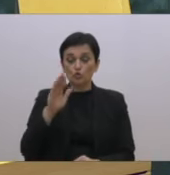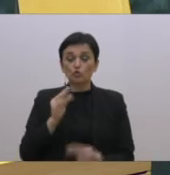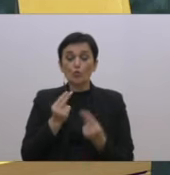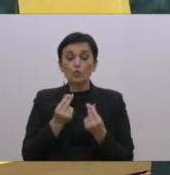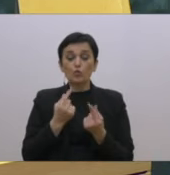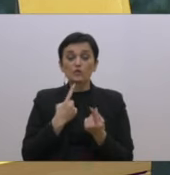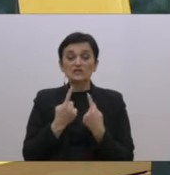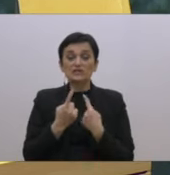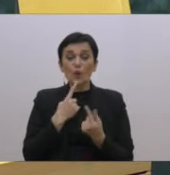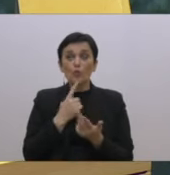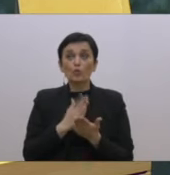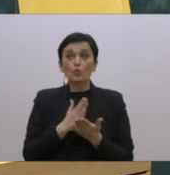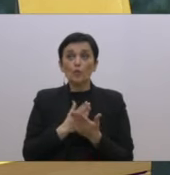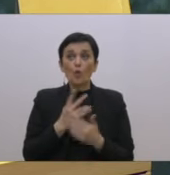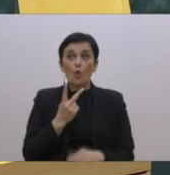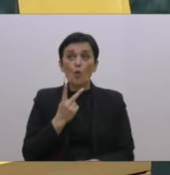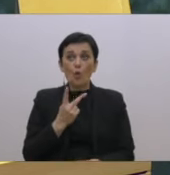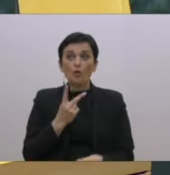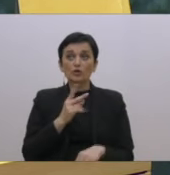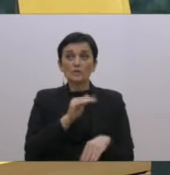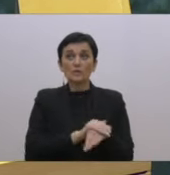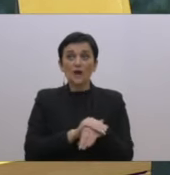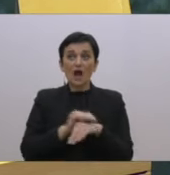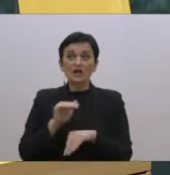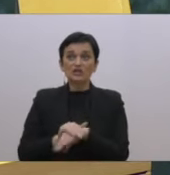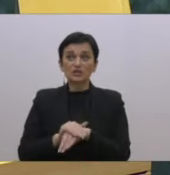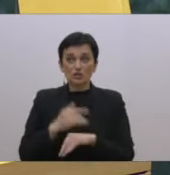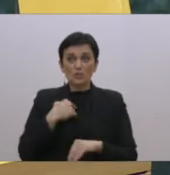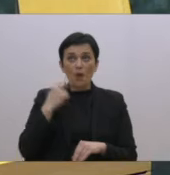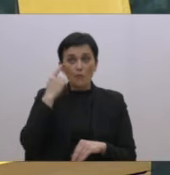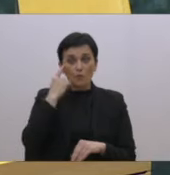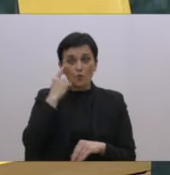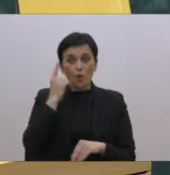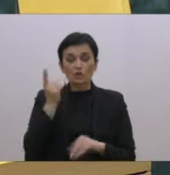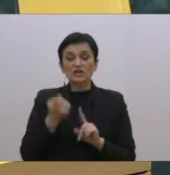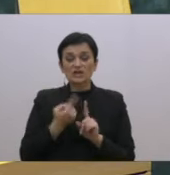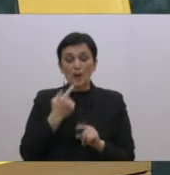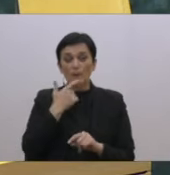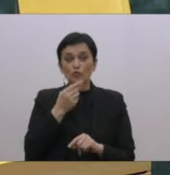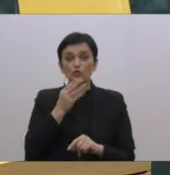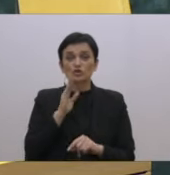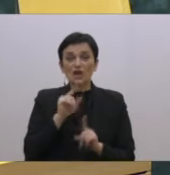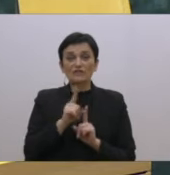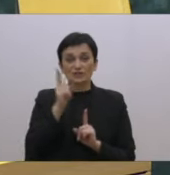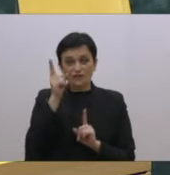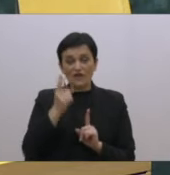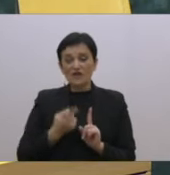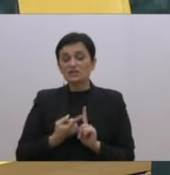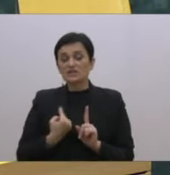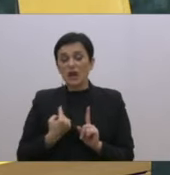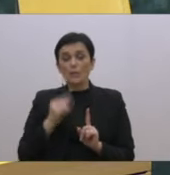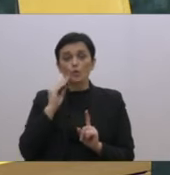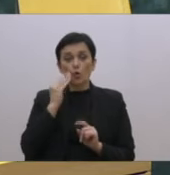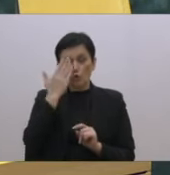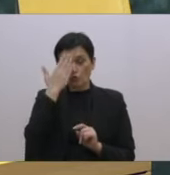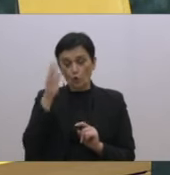საუბრობენ, არის ორი ფაქტი, რომელიც მე მგონი გამოგჩათ, ბატონ შალა, თქვენს გამოგჩათ, მე მგონი, როგორც როდესაც